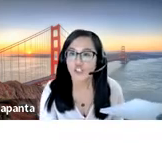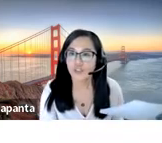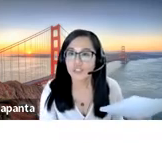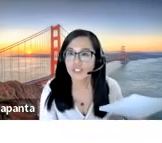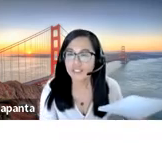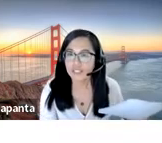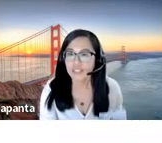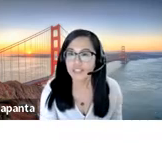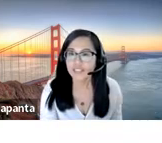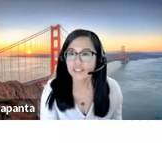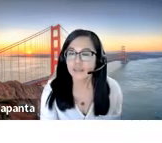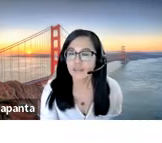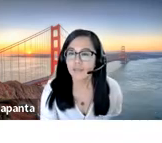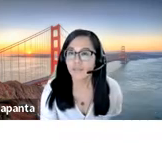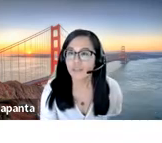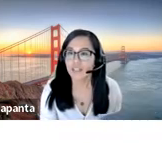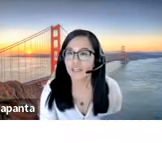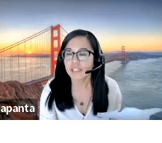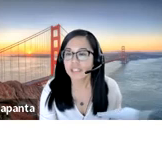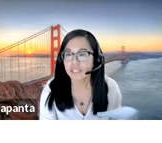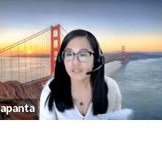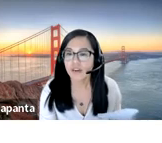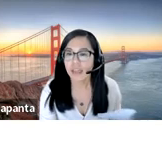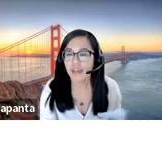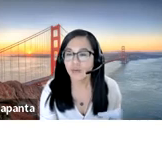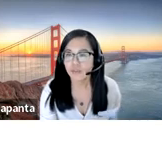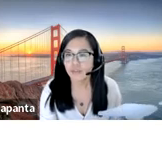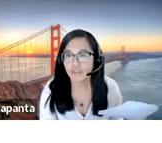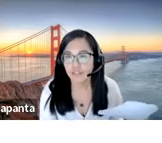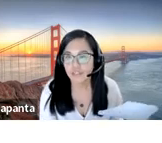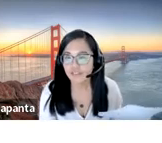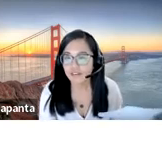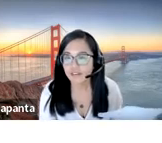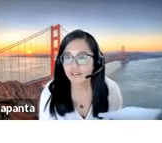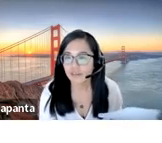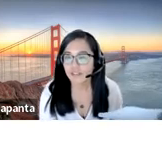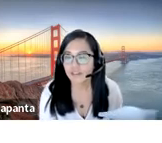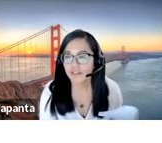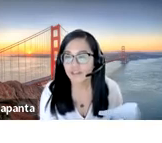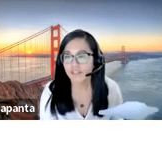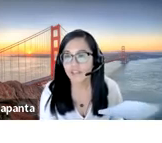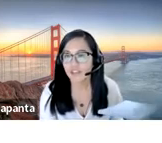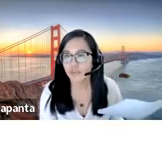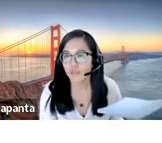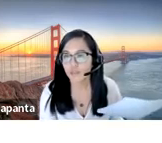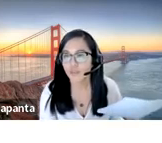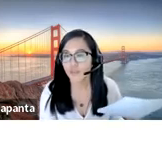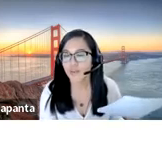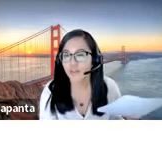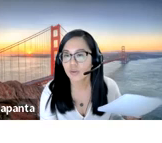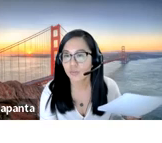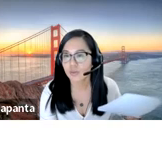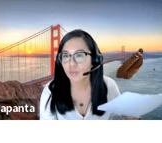So this is the steps on how to find and navigate through